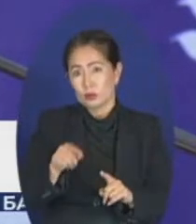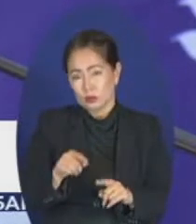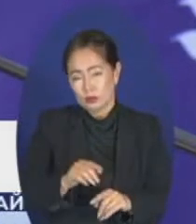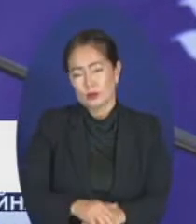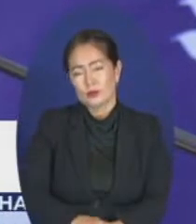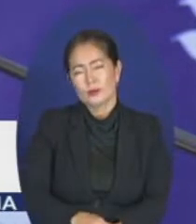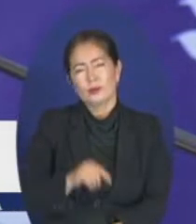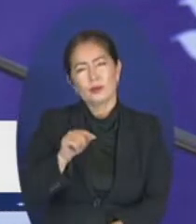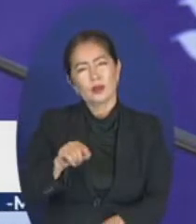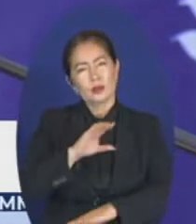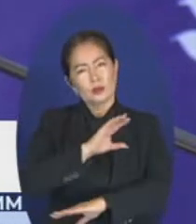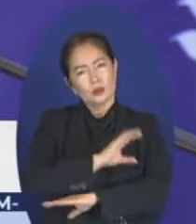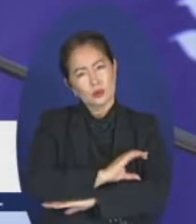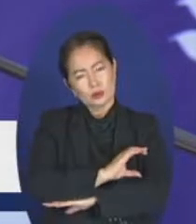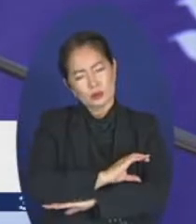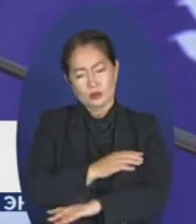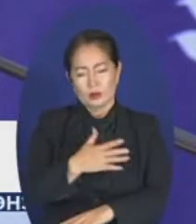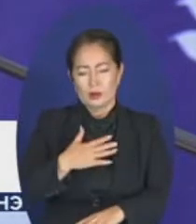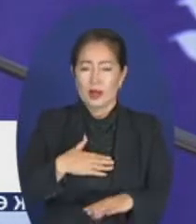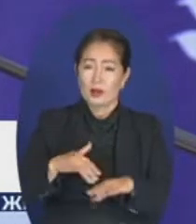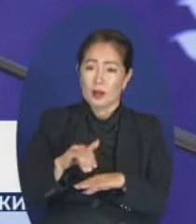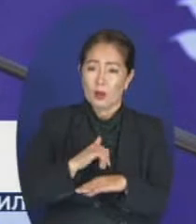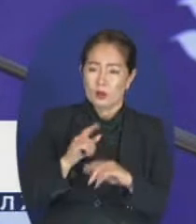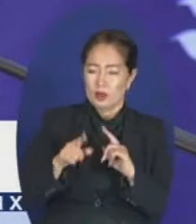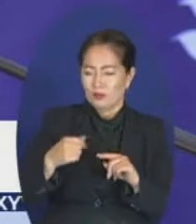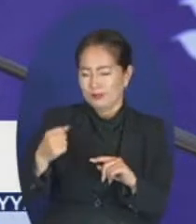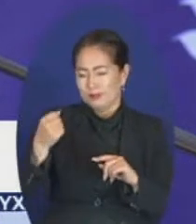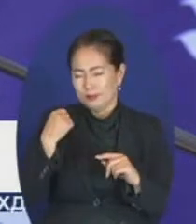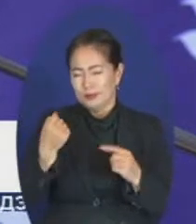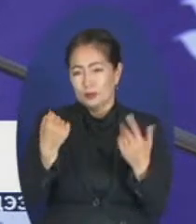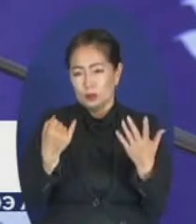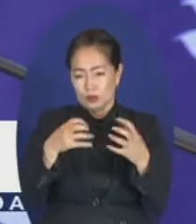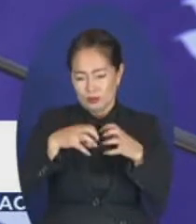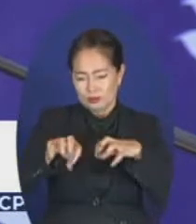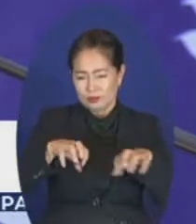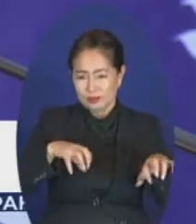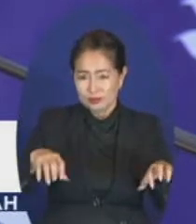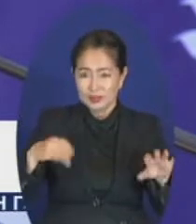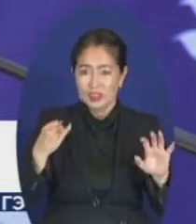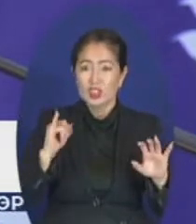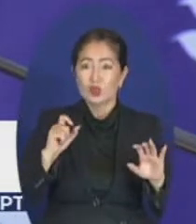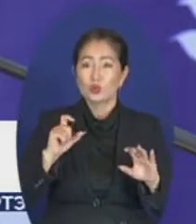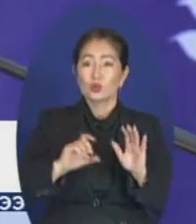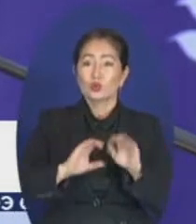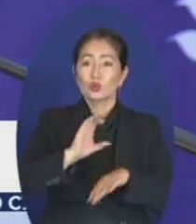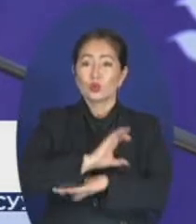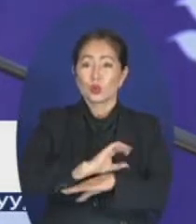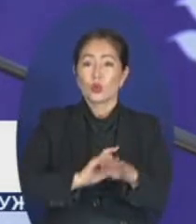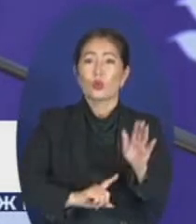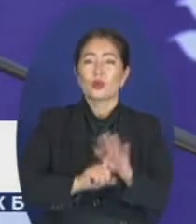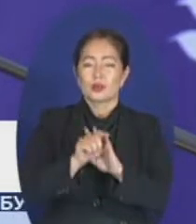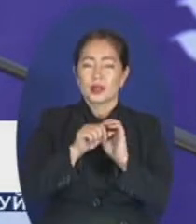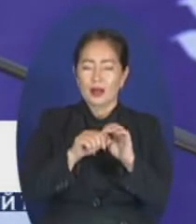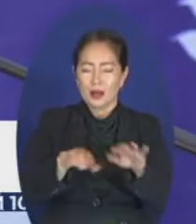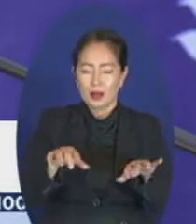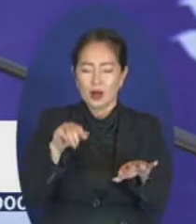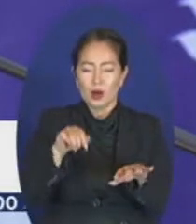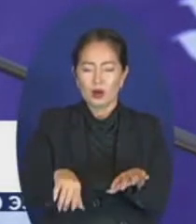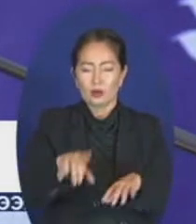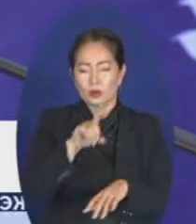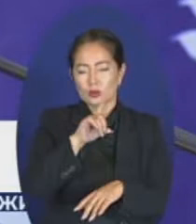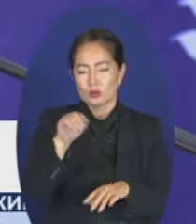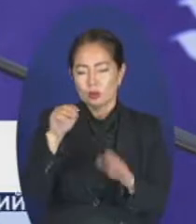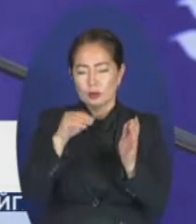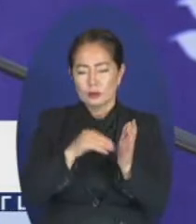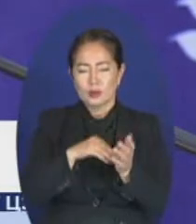бөгөөд тос сургуулаас манай улсын тэргүүлэх 6 их сургууль салбарлан гарч эдүүгээ 100